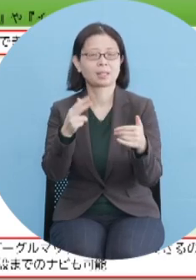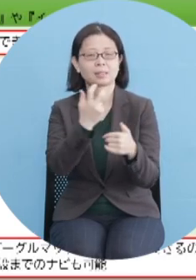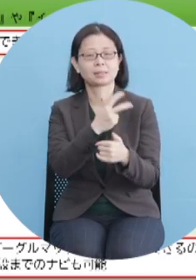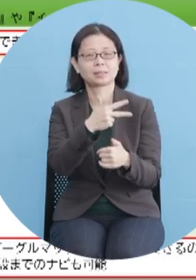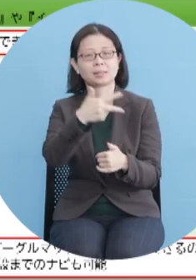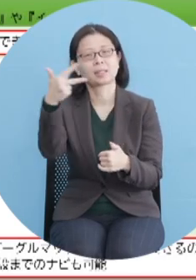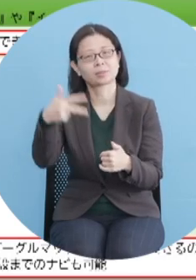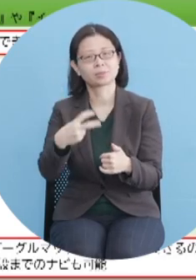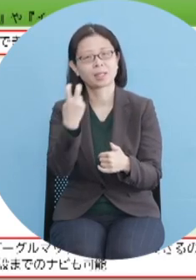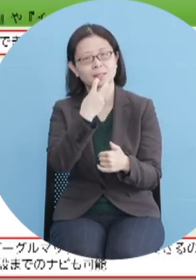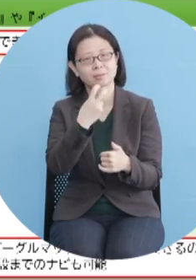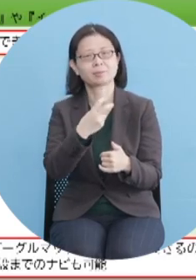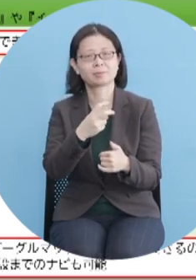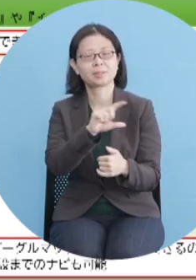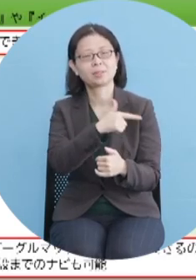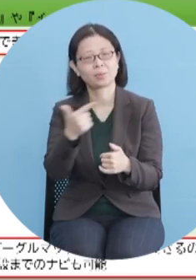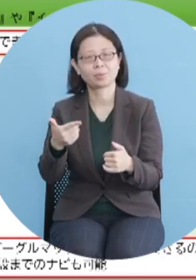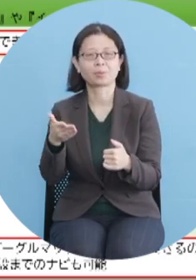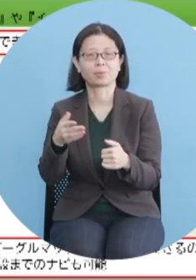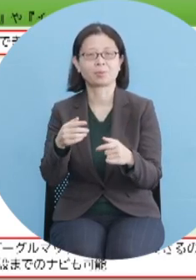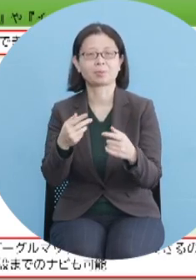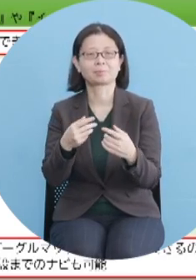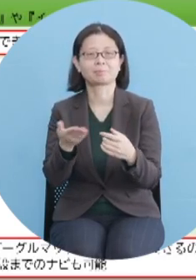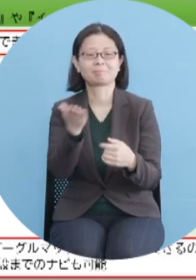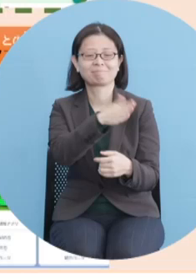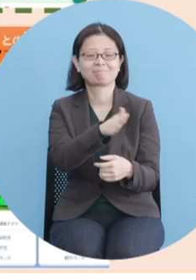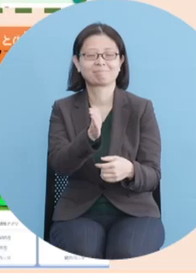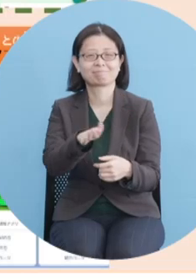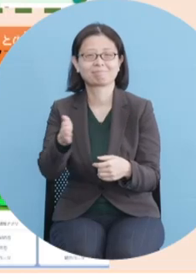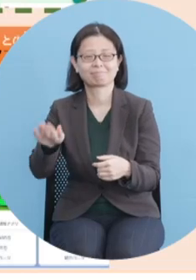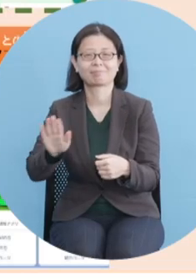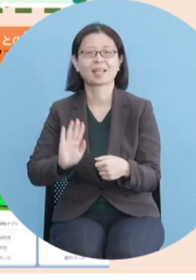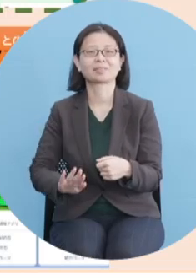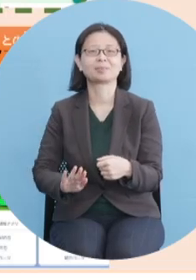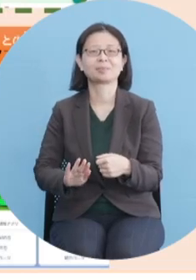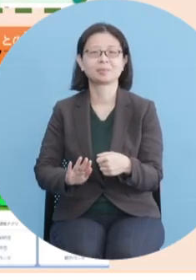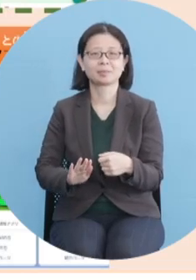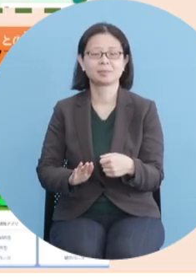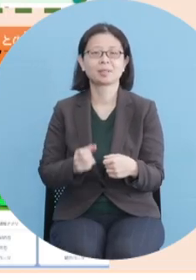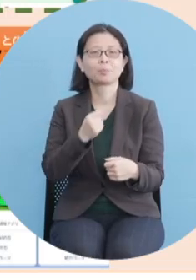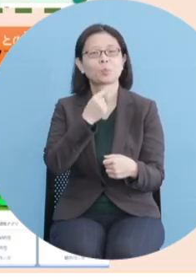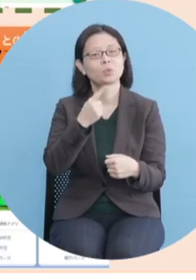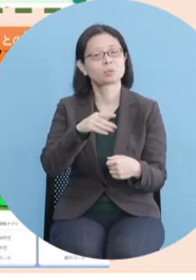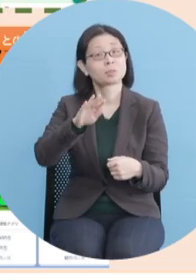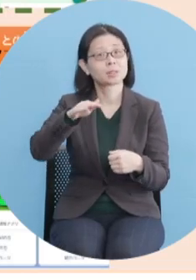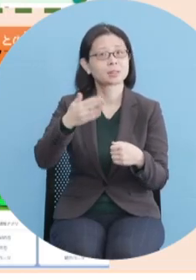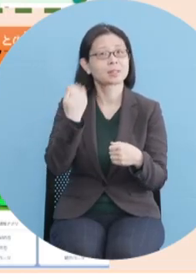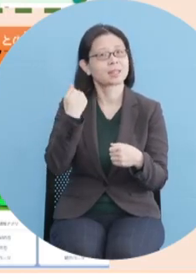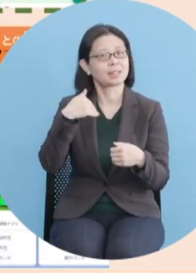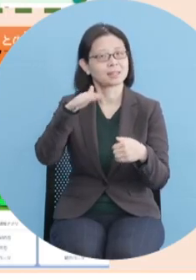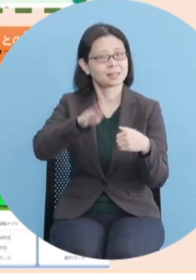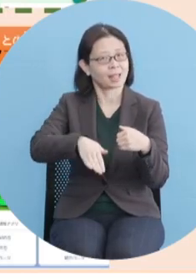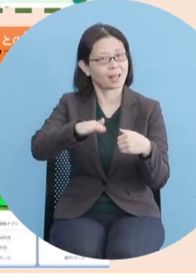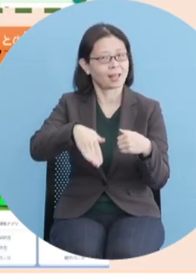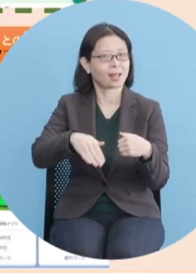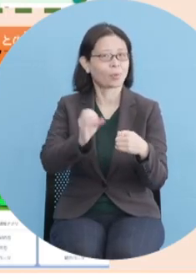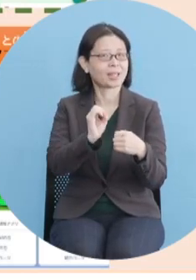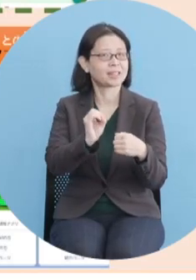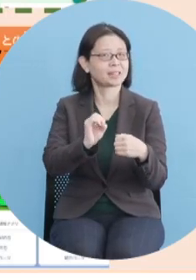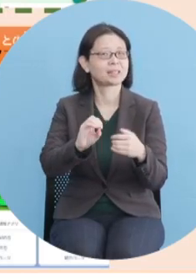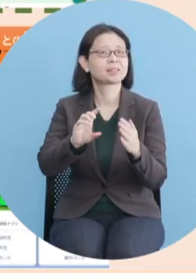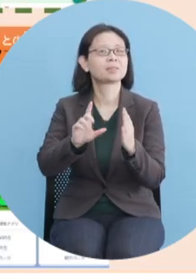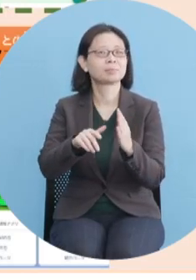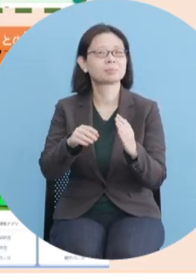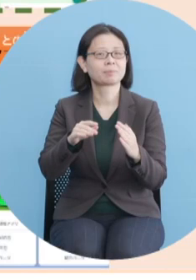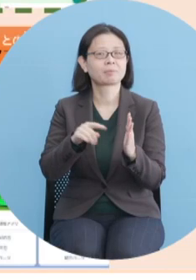がこういった形で追加されるわけでえございますえもう1つのところ先ほど申しましたリッチメニューの追加